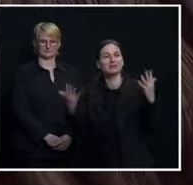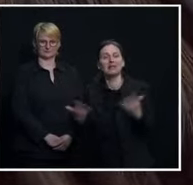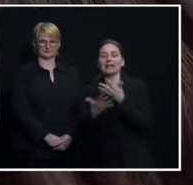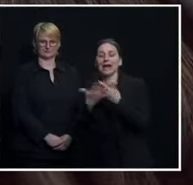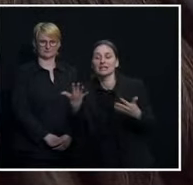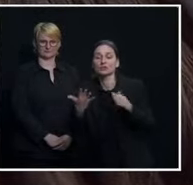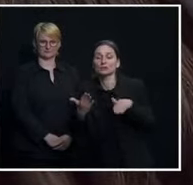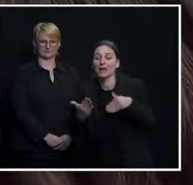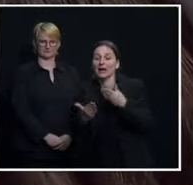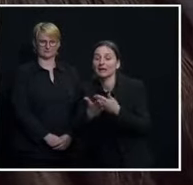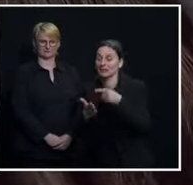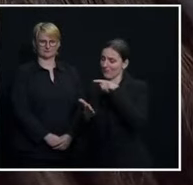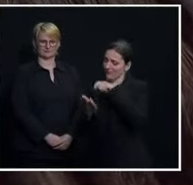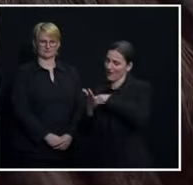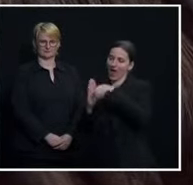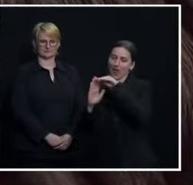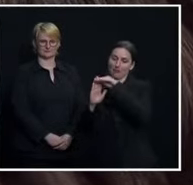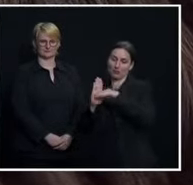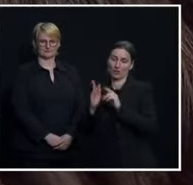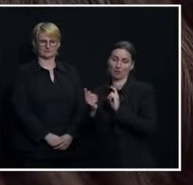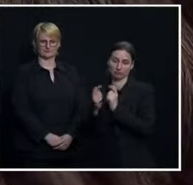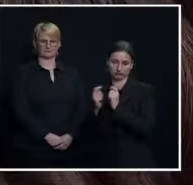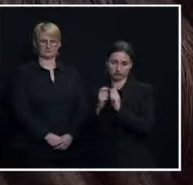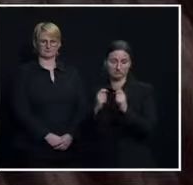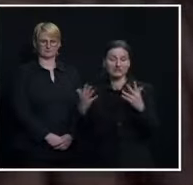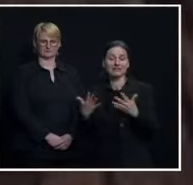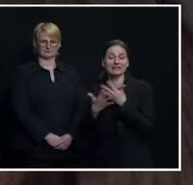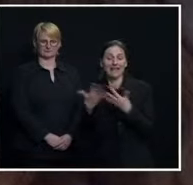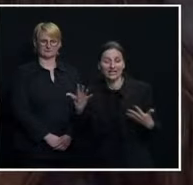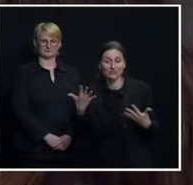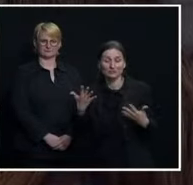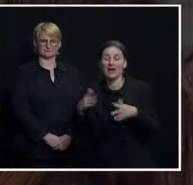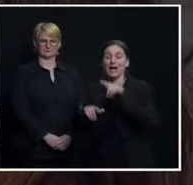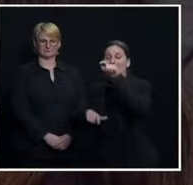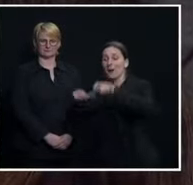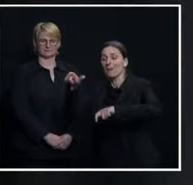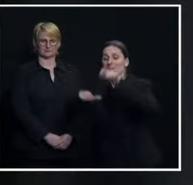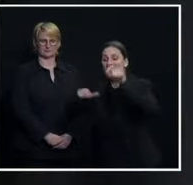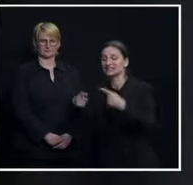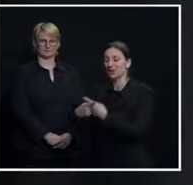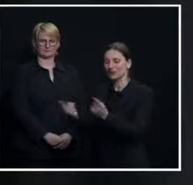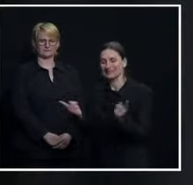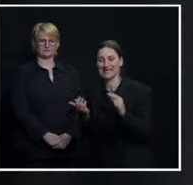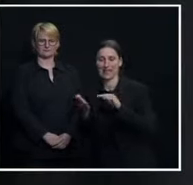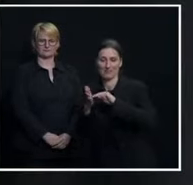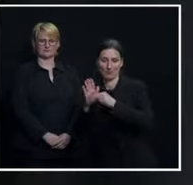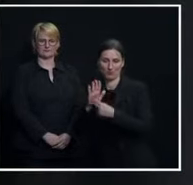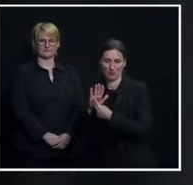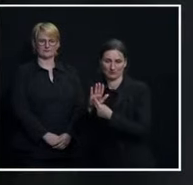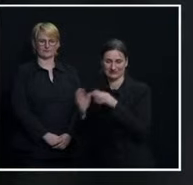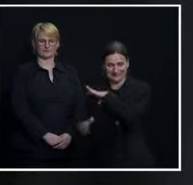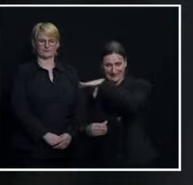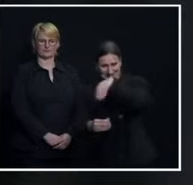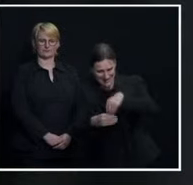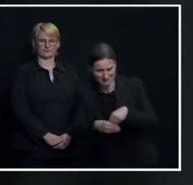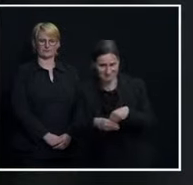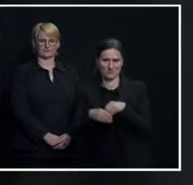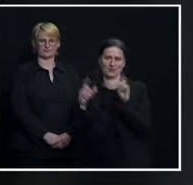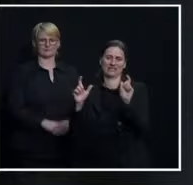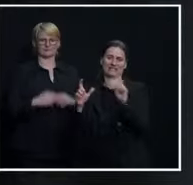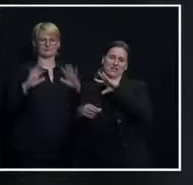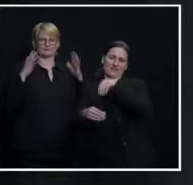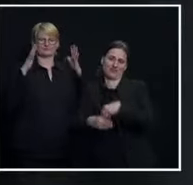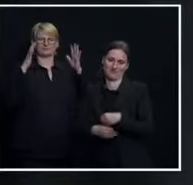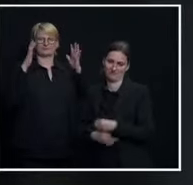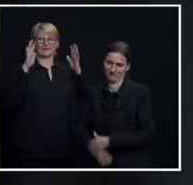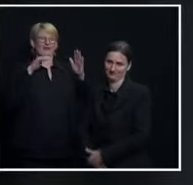Sprache sehen, wenn Wahlprogramme in leichte Sprache übersetzt werden, dass Menschen wirklich auch selbst Politik und Gesellschaft gestalten können. Vielen,